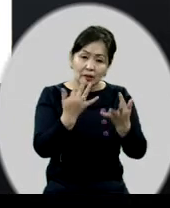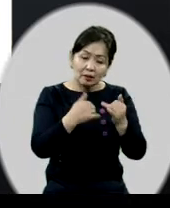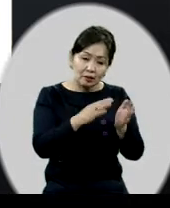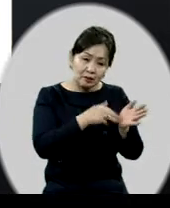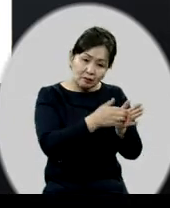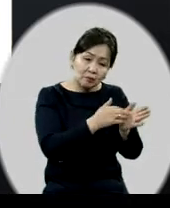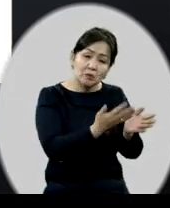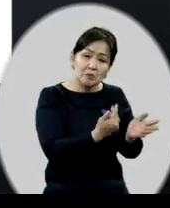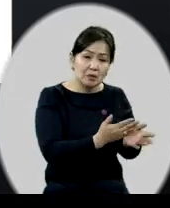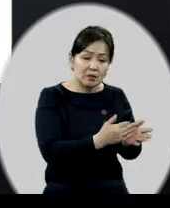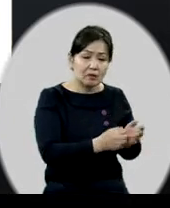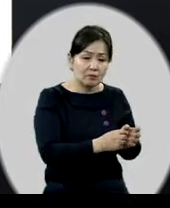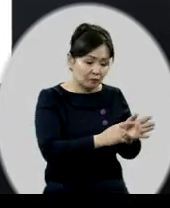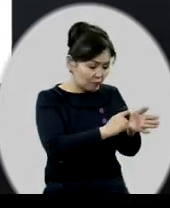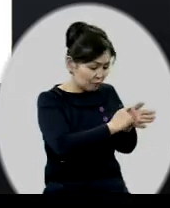байна?